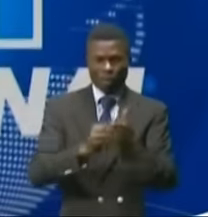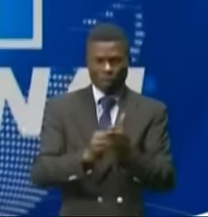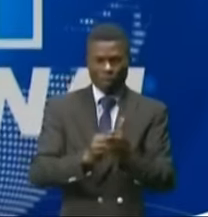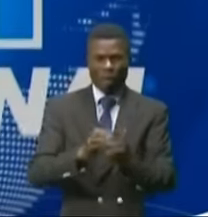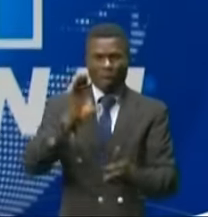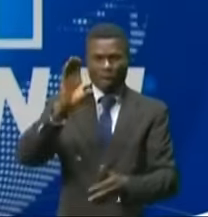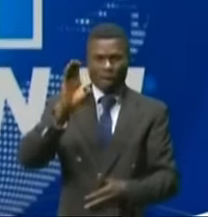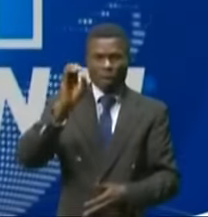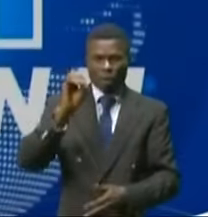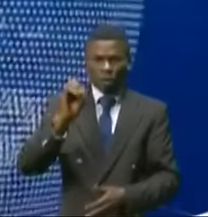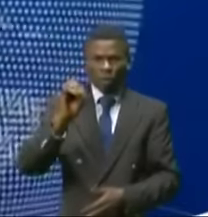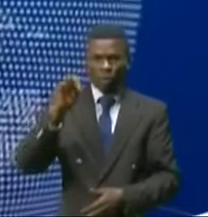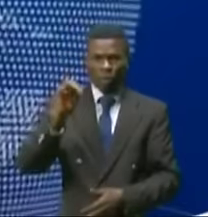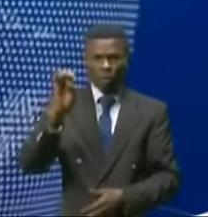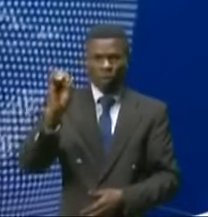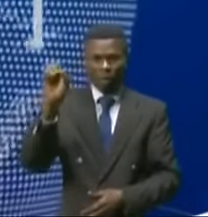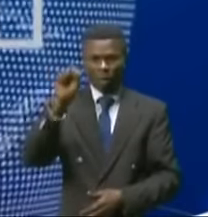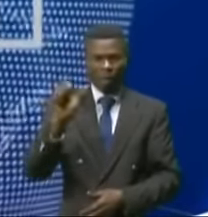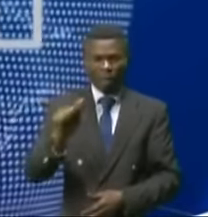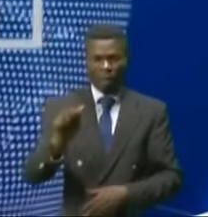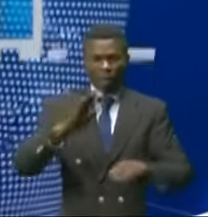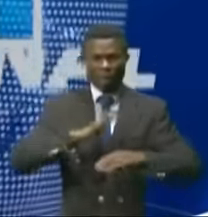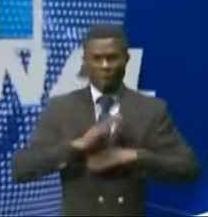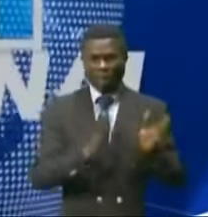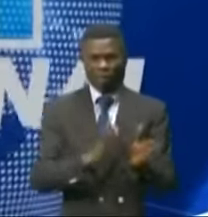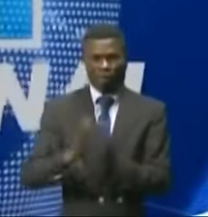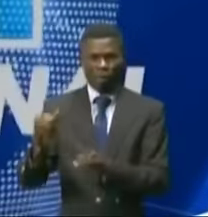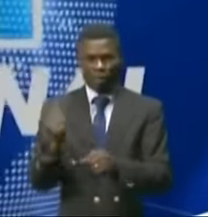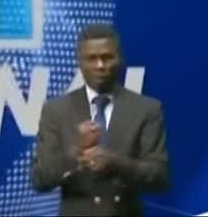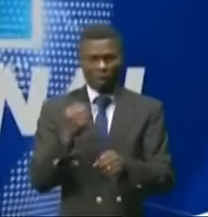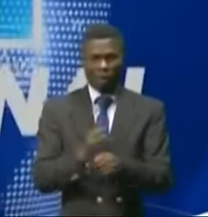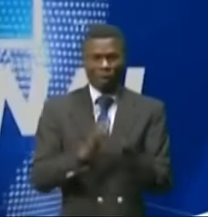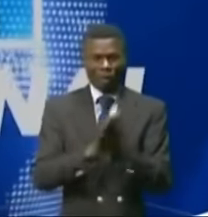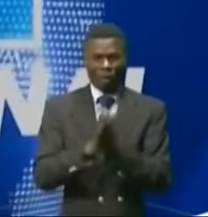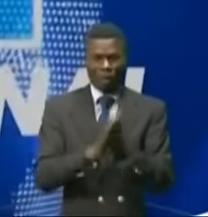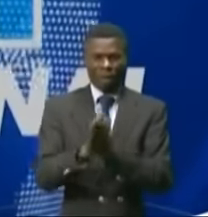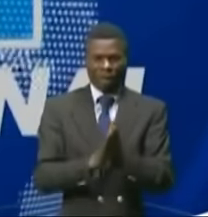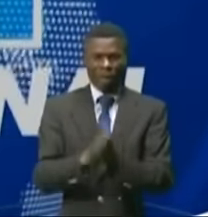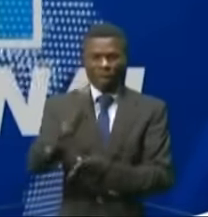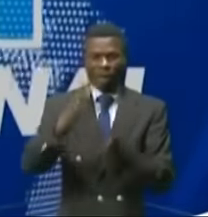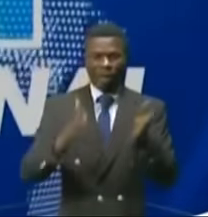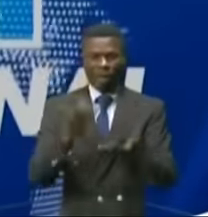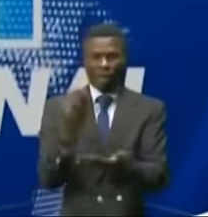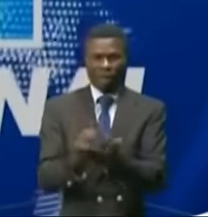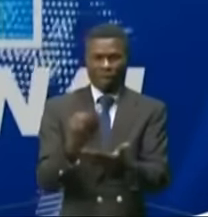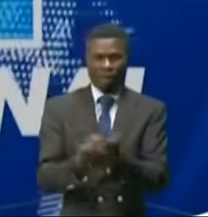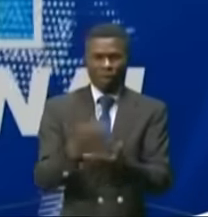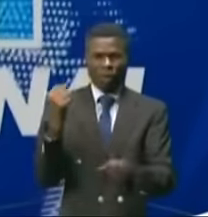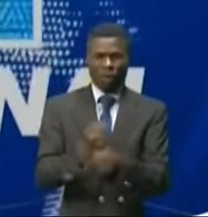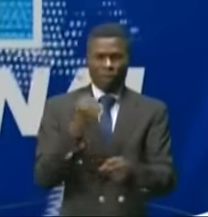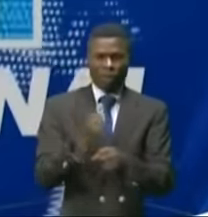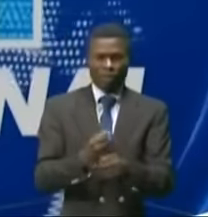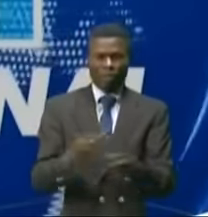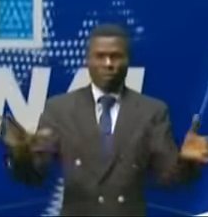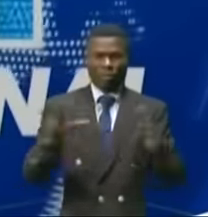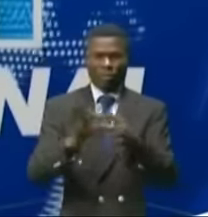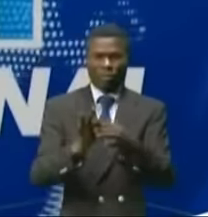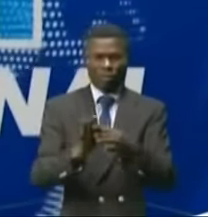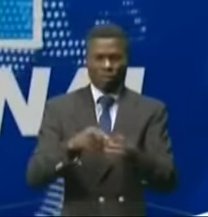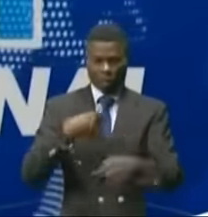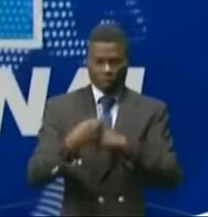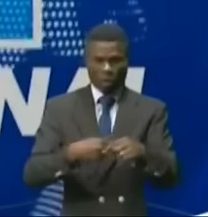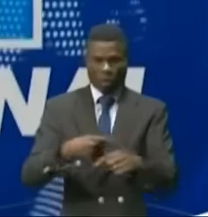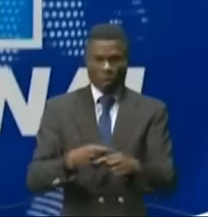COMESA, se dit satisfait des préparatifs, des travaux relatifs au décaissement des fonds sur les opérations de fusion qui vont se